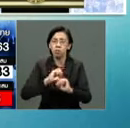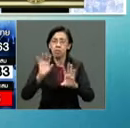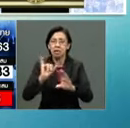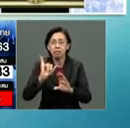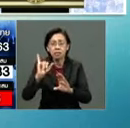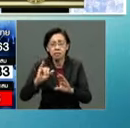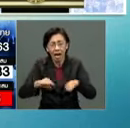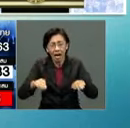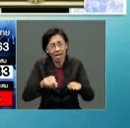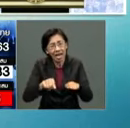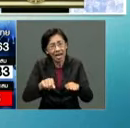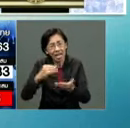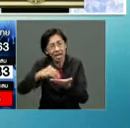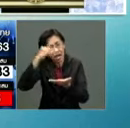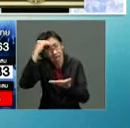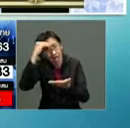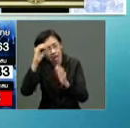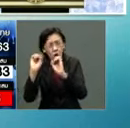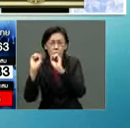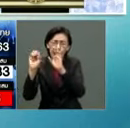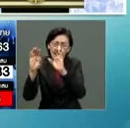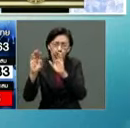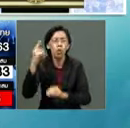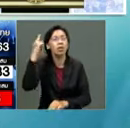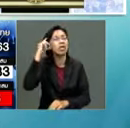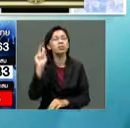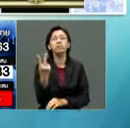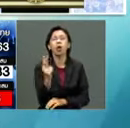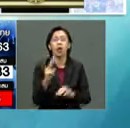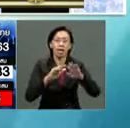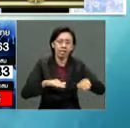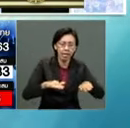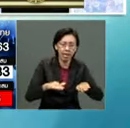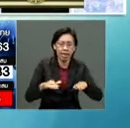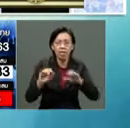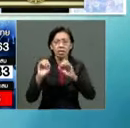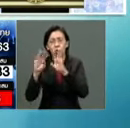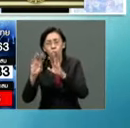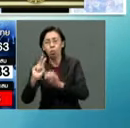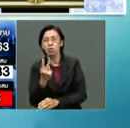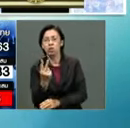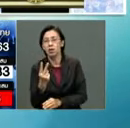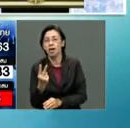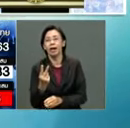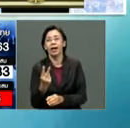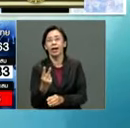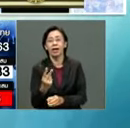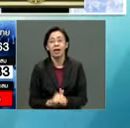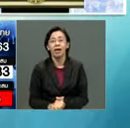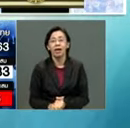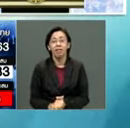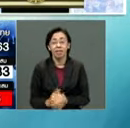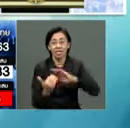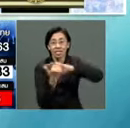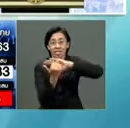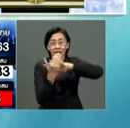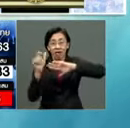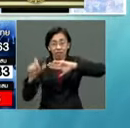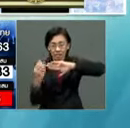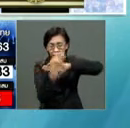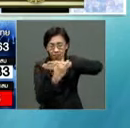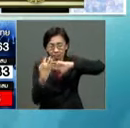ดเชื้อเป็นเด็กนักเรียนหรือเป็นครูน่าจะมีทั้ง2นะครับแต่มีรายงานว่าโรงเรียนทางเหนือของฝรั่งเศส7แห่งได้ปิดการเรียนการสอน